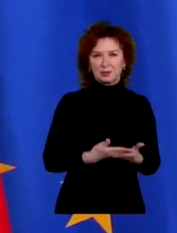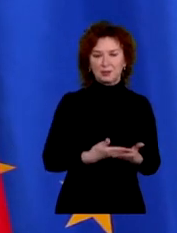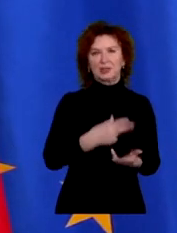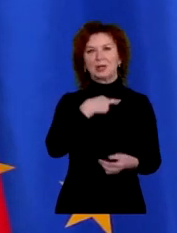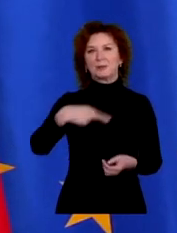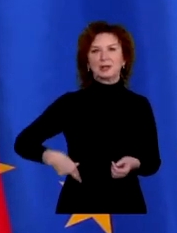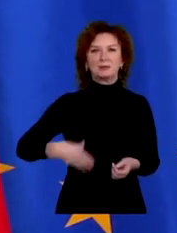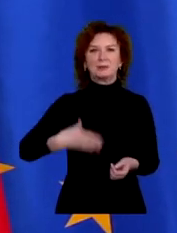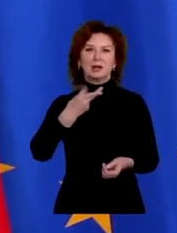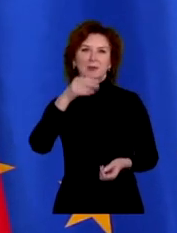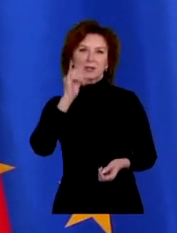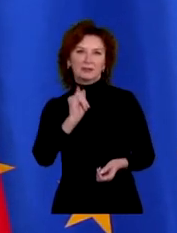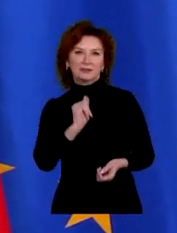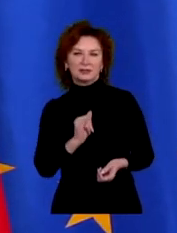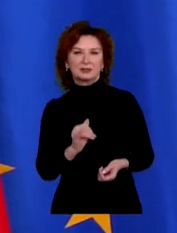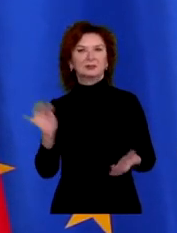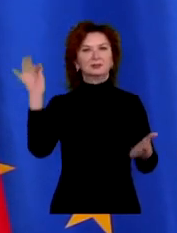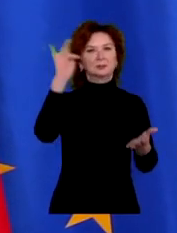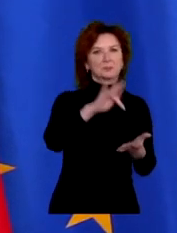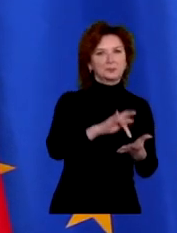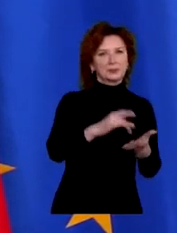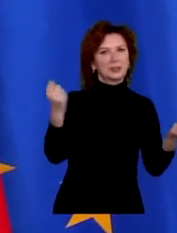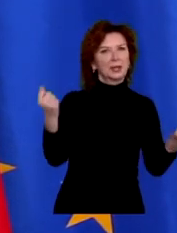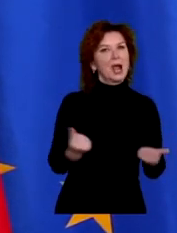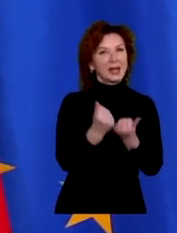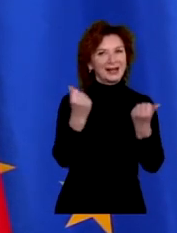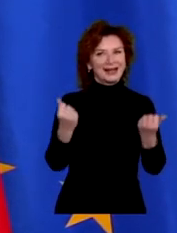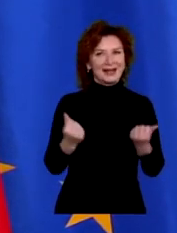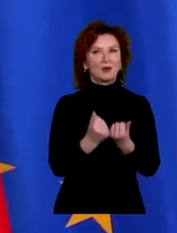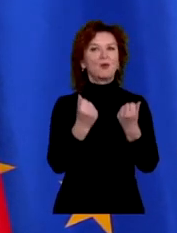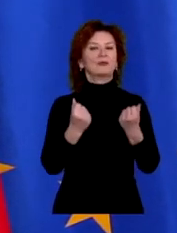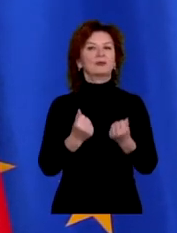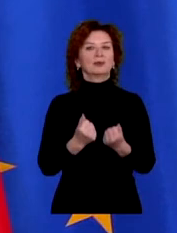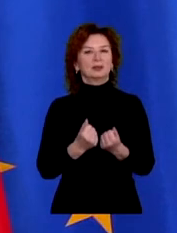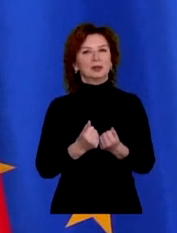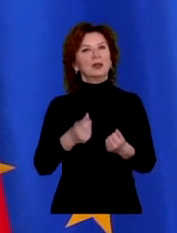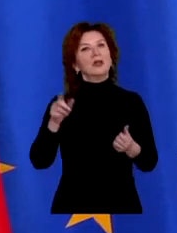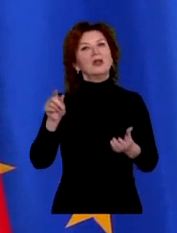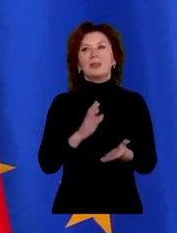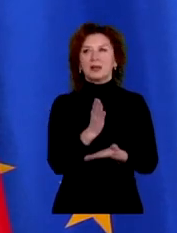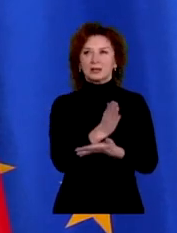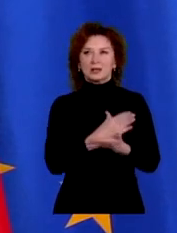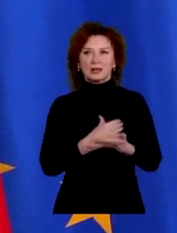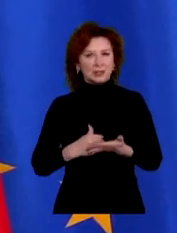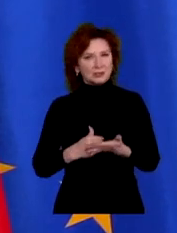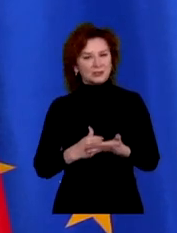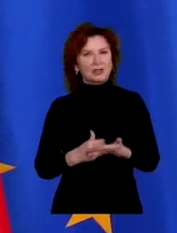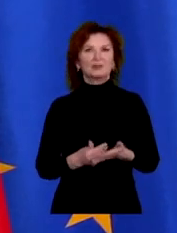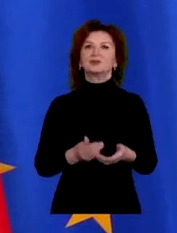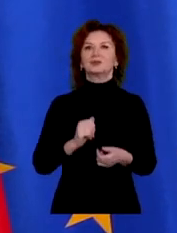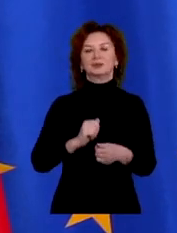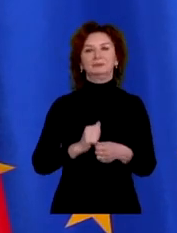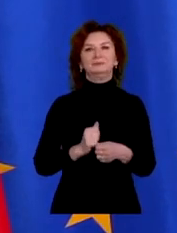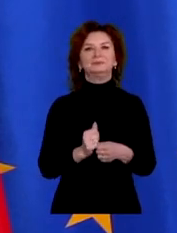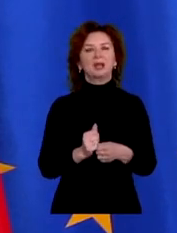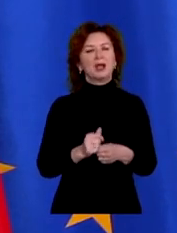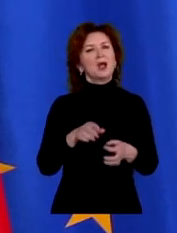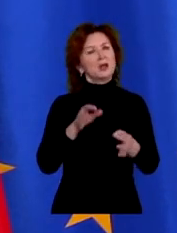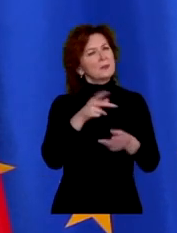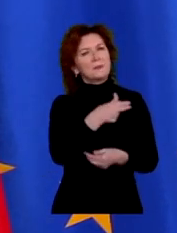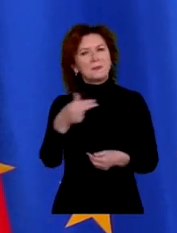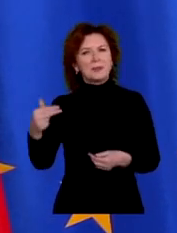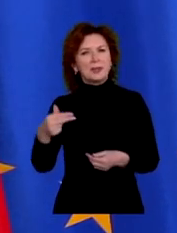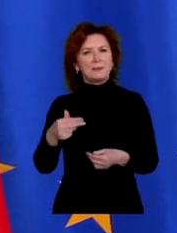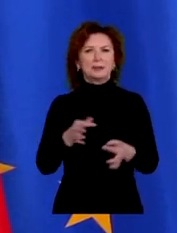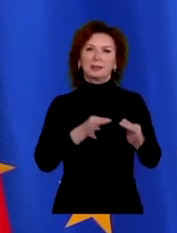pierwszej kolejności, można powiedzieć, na tą część tradycyjną obchodów upamiętniającą historię Grupy Wyszehradzkiej